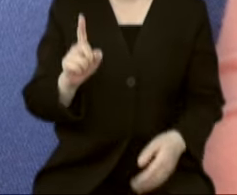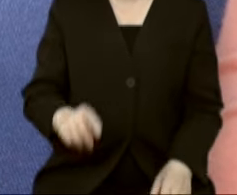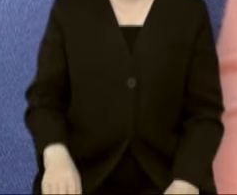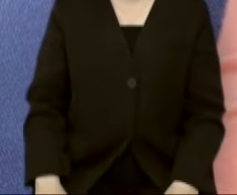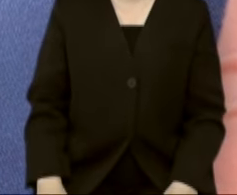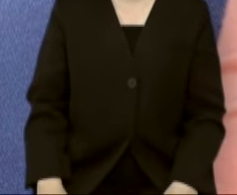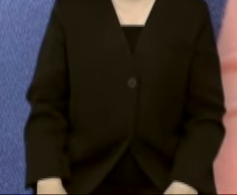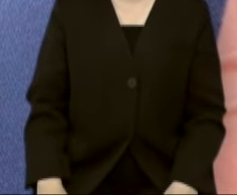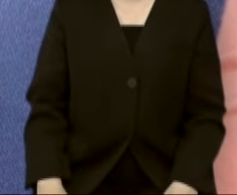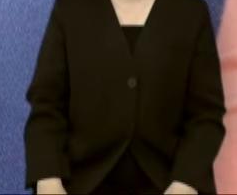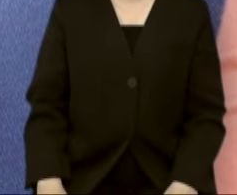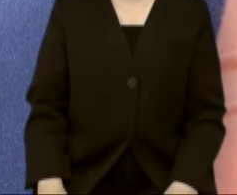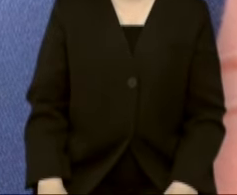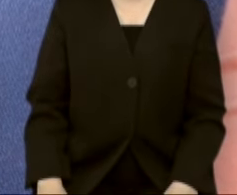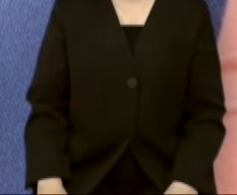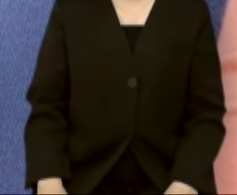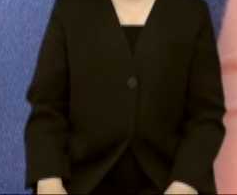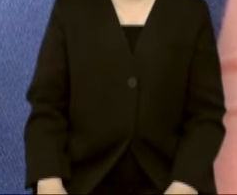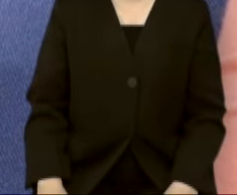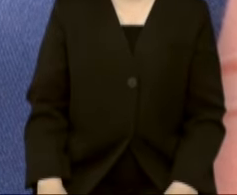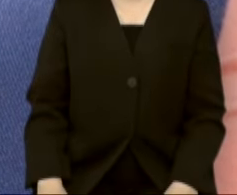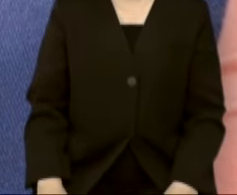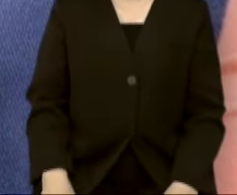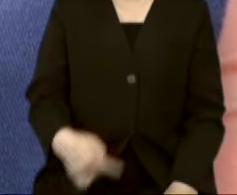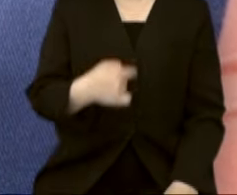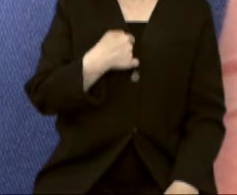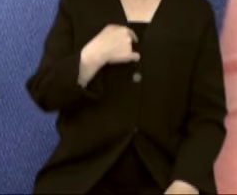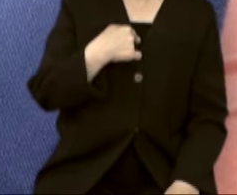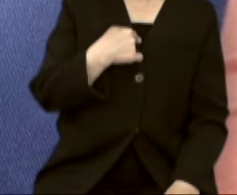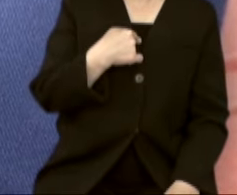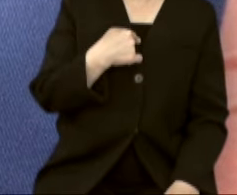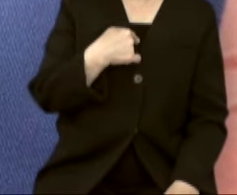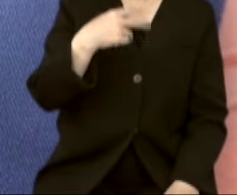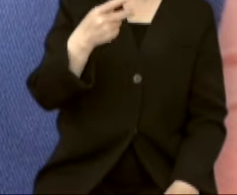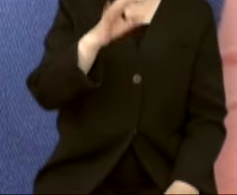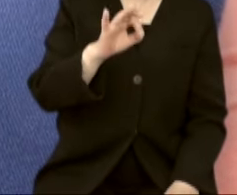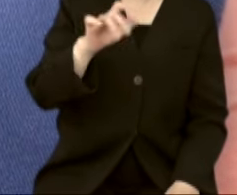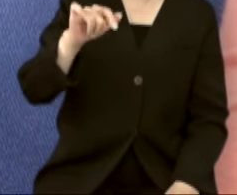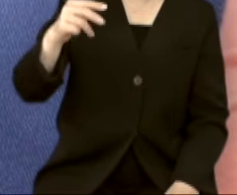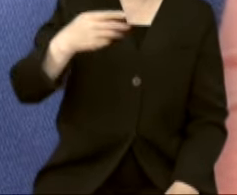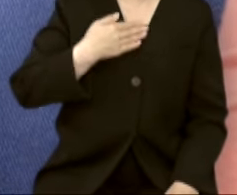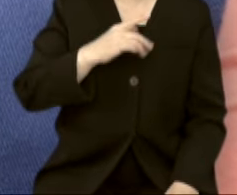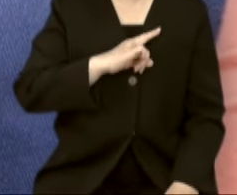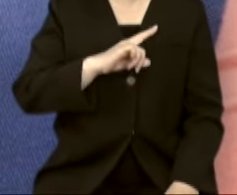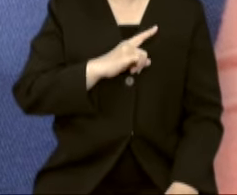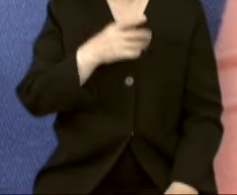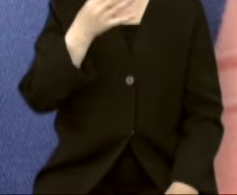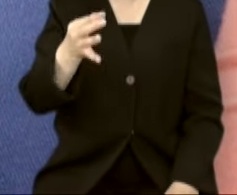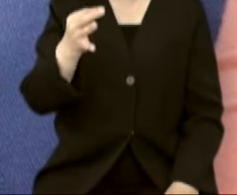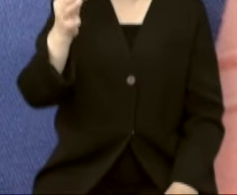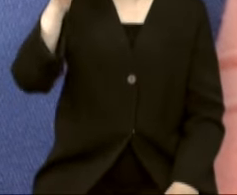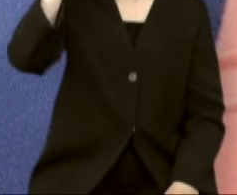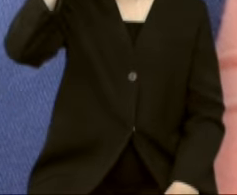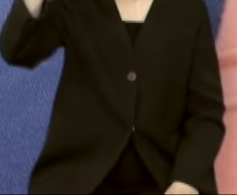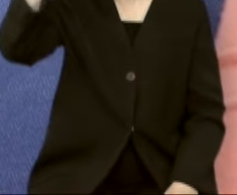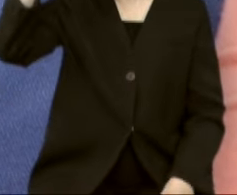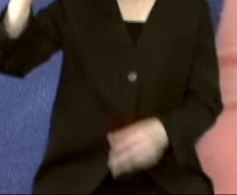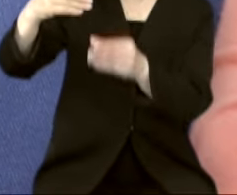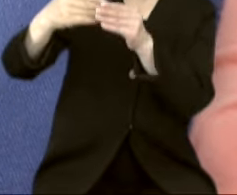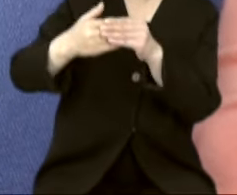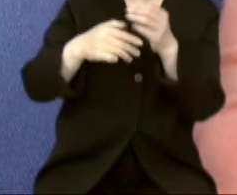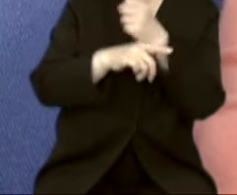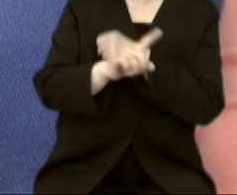해냐면 Roy, Sukrit, 저 멀리 인도에서 이 한국까지 데리고 가는